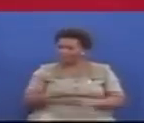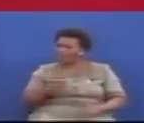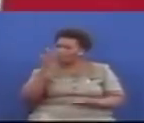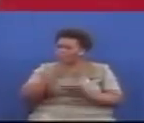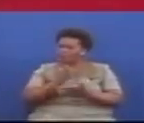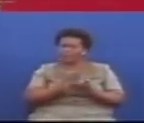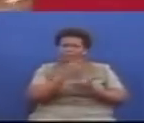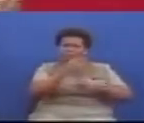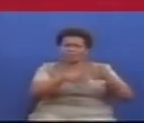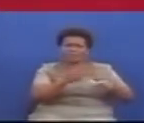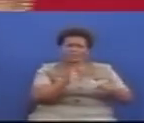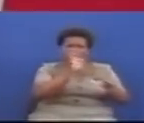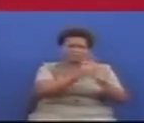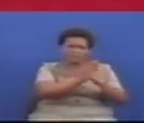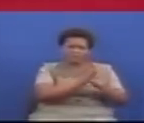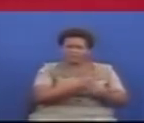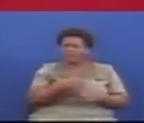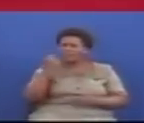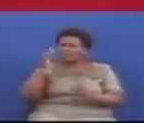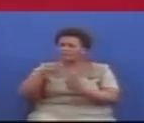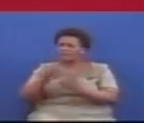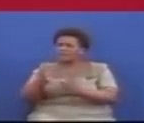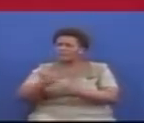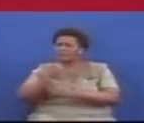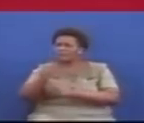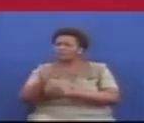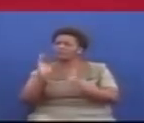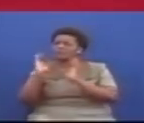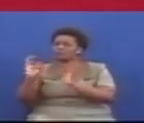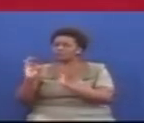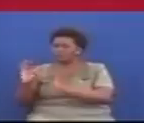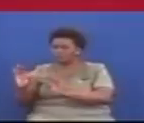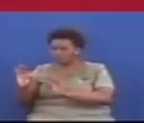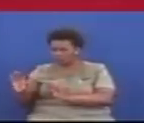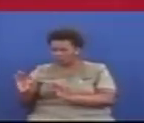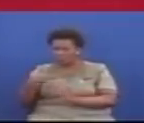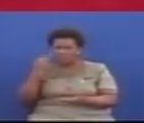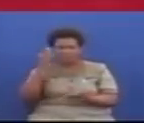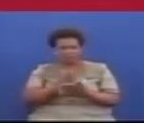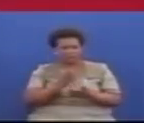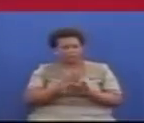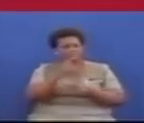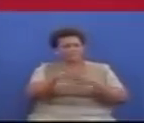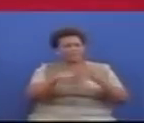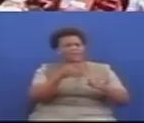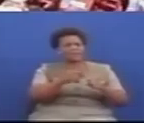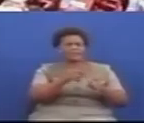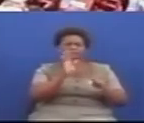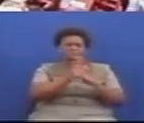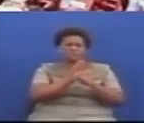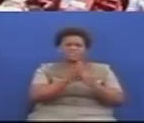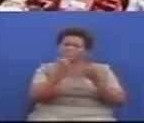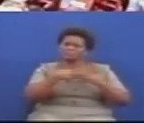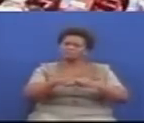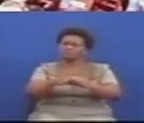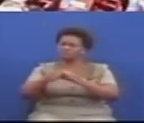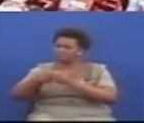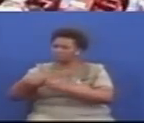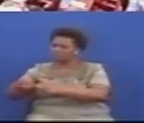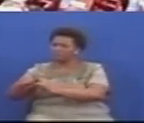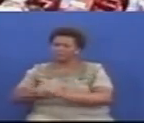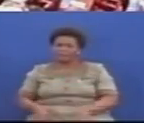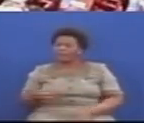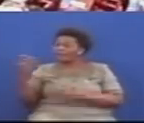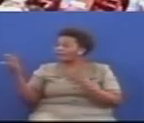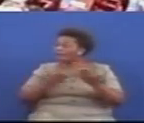mingi, iko miradi mizuri, iko hatua nzuri katika mkoa wa Mara, miradi mingi mheshimiwa spika inaendelea kutekelezwa. Asante. Asante. Kamishna Mary